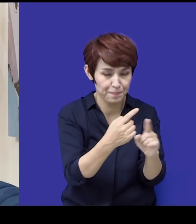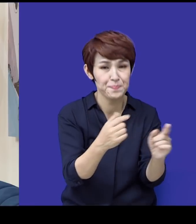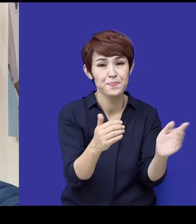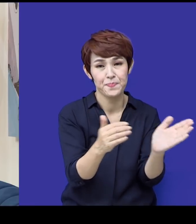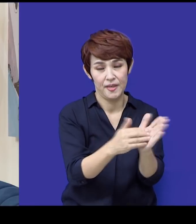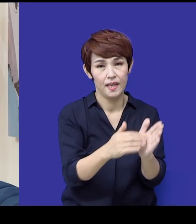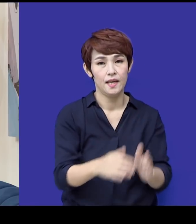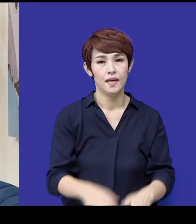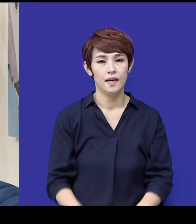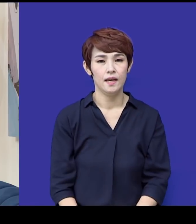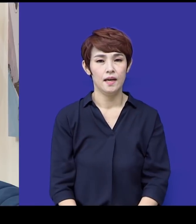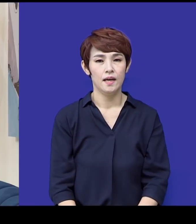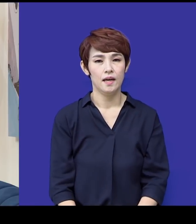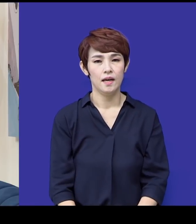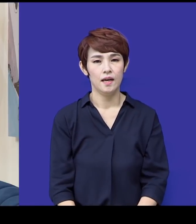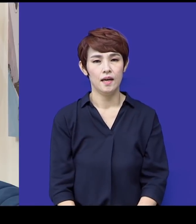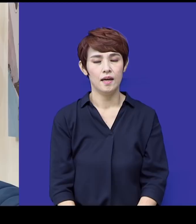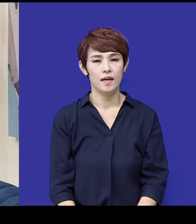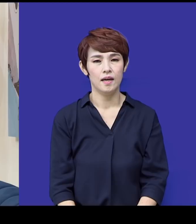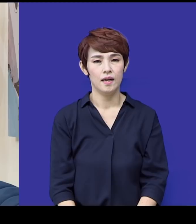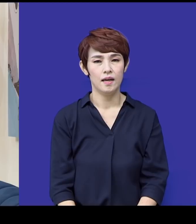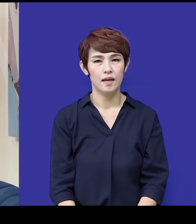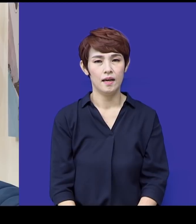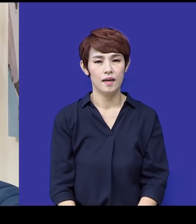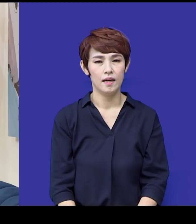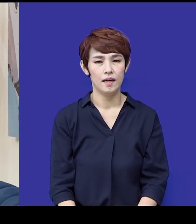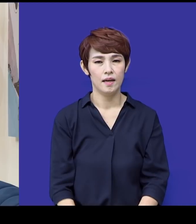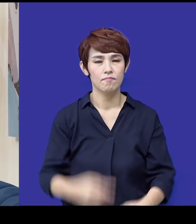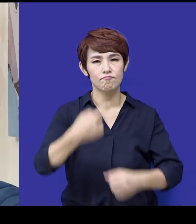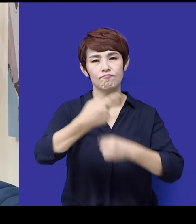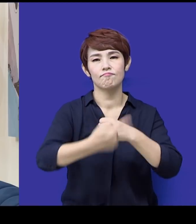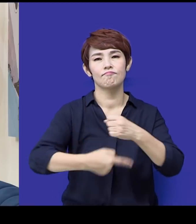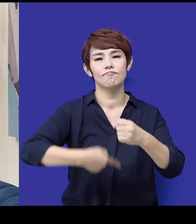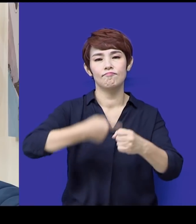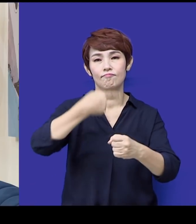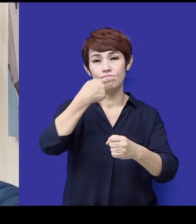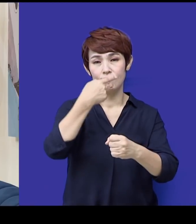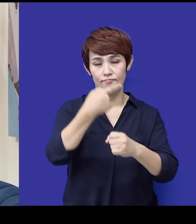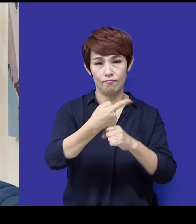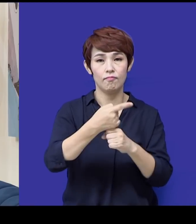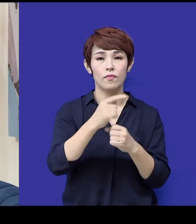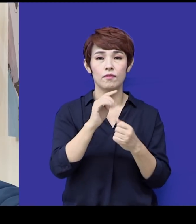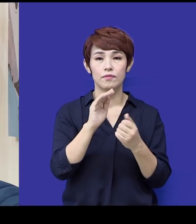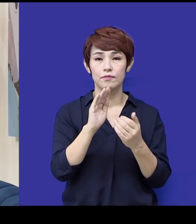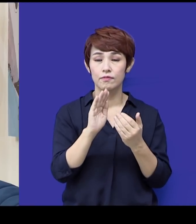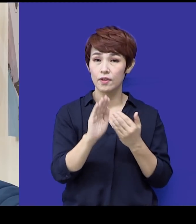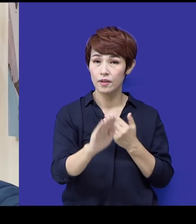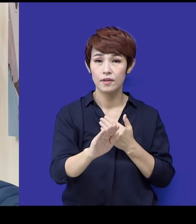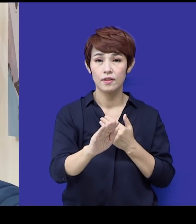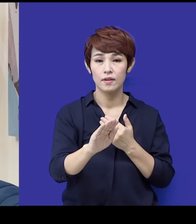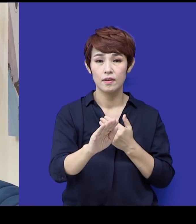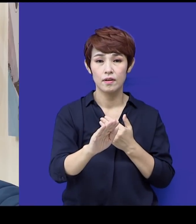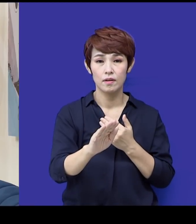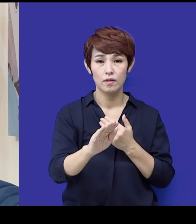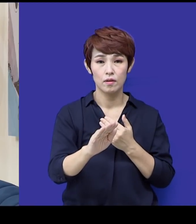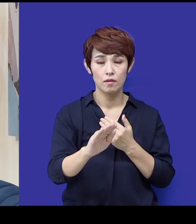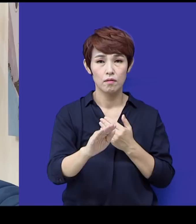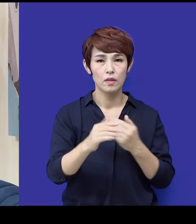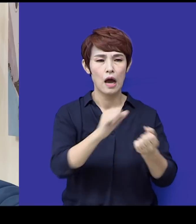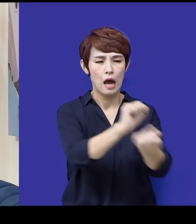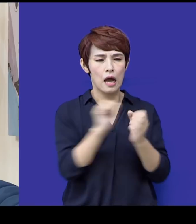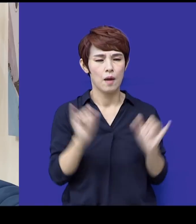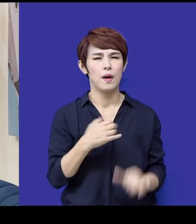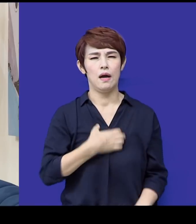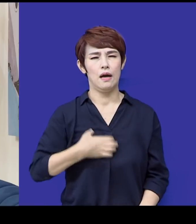그러면서 좀 걱정은 하면서도 이제 1년이라는 세월이 지나고 나니까 네. 멀쩡하잖아요. 네.